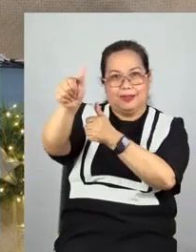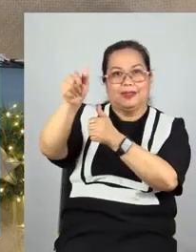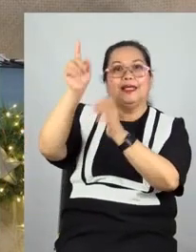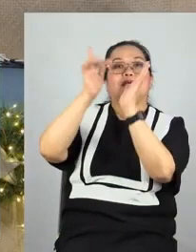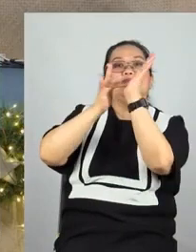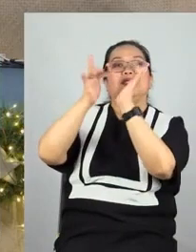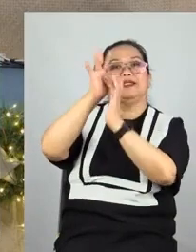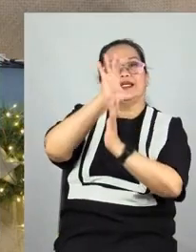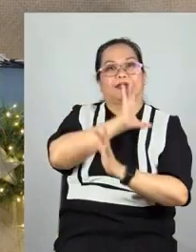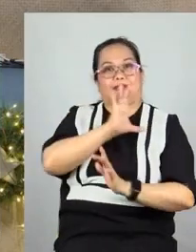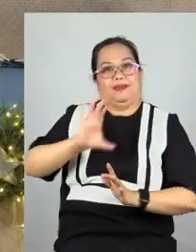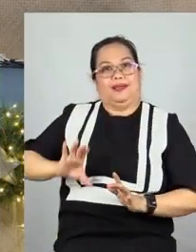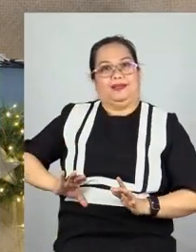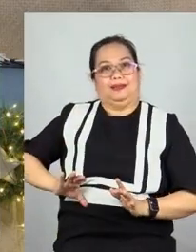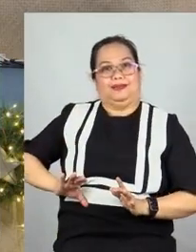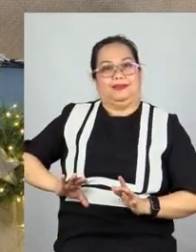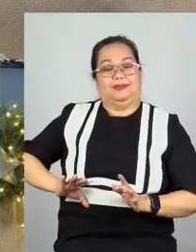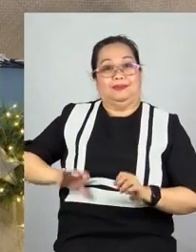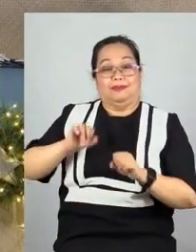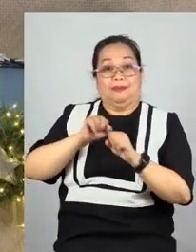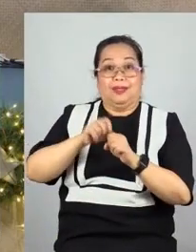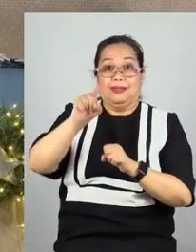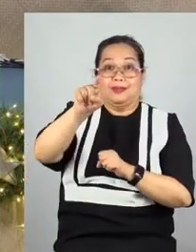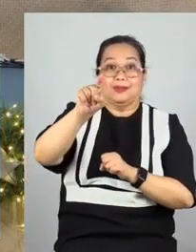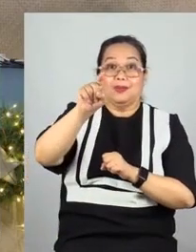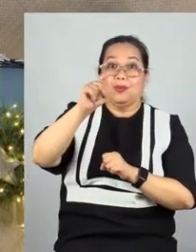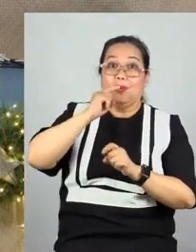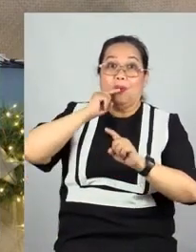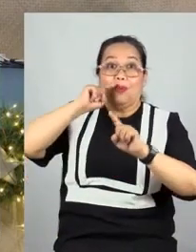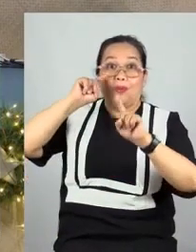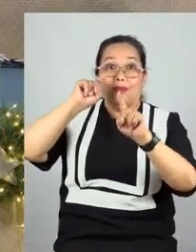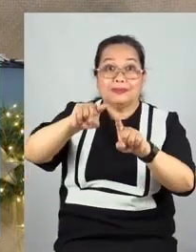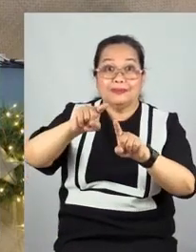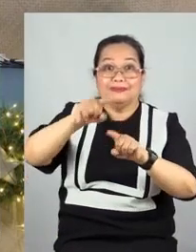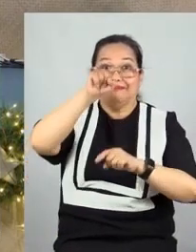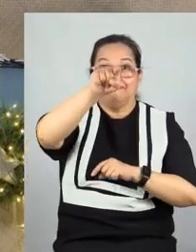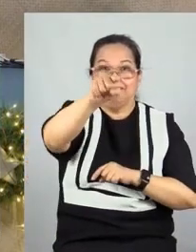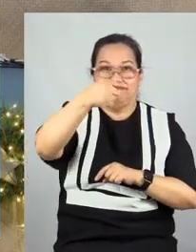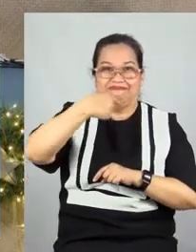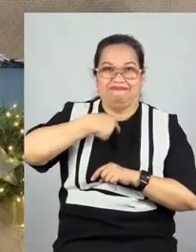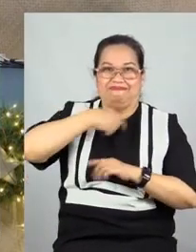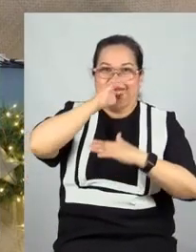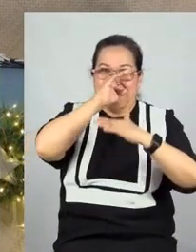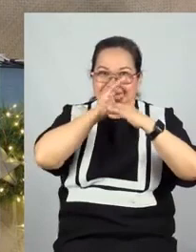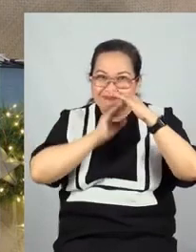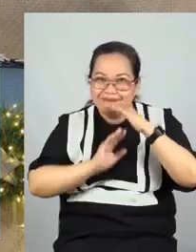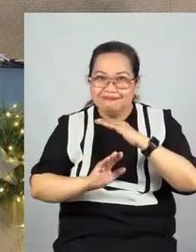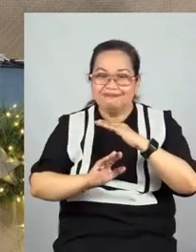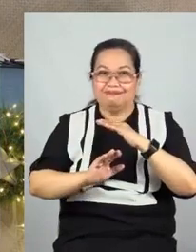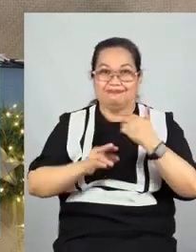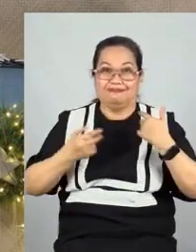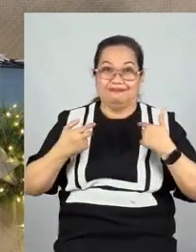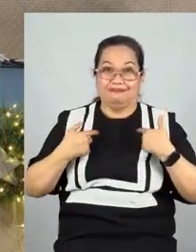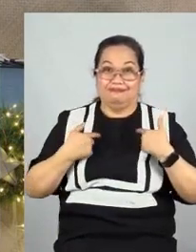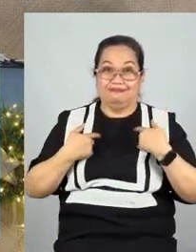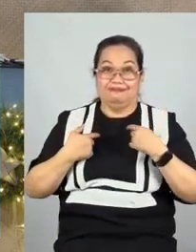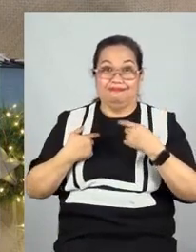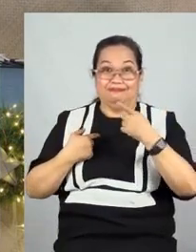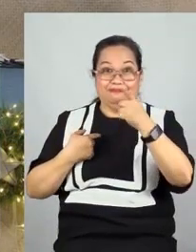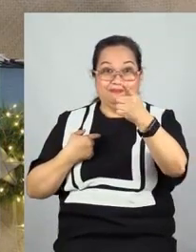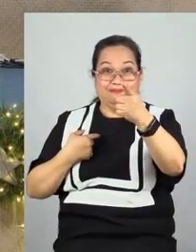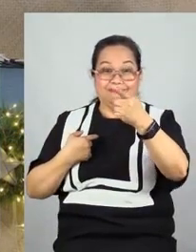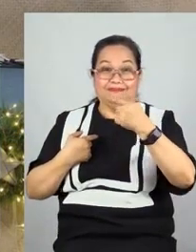Panginoon. Pero sa pag-uutos niya na tayo ay magpakumbaba, meron na ba sa atin